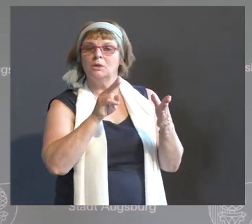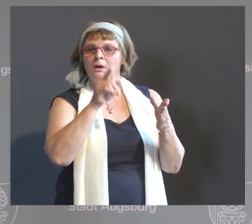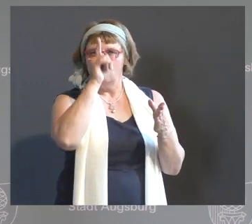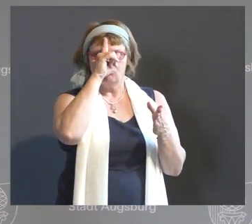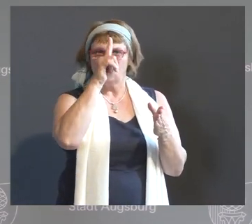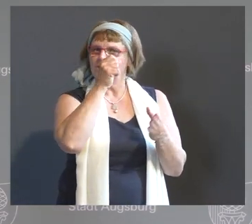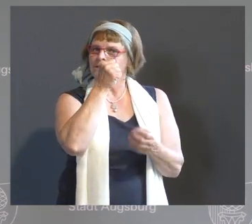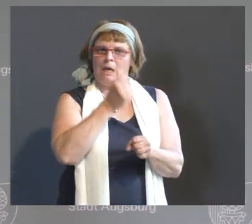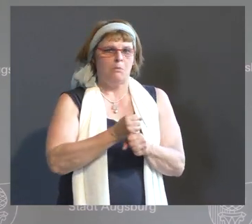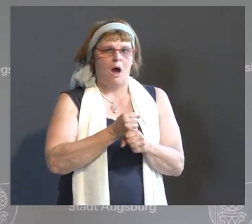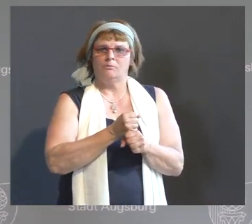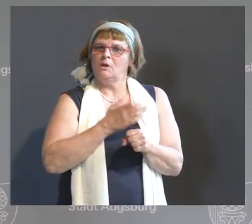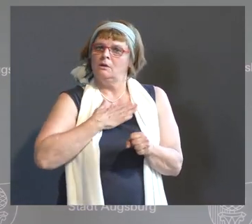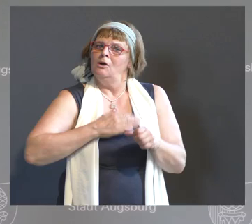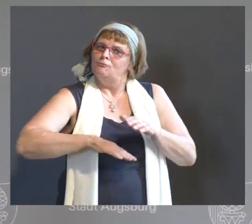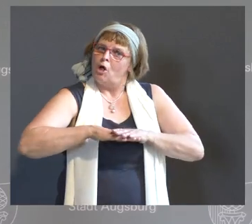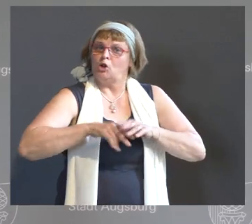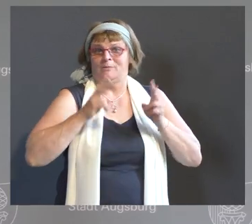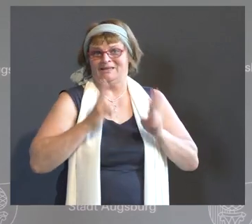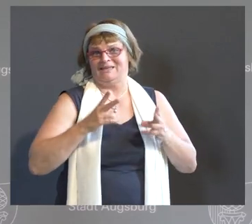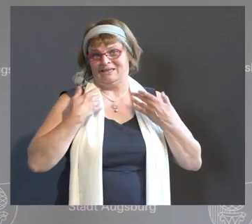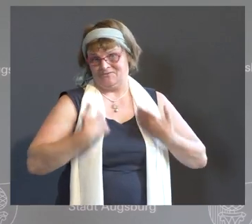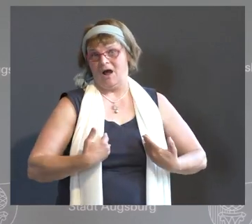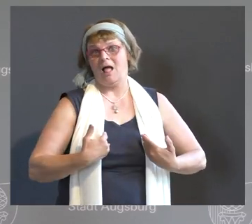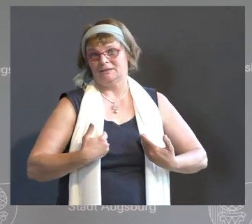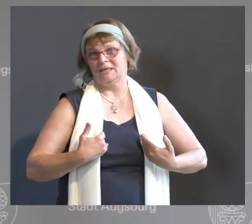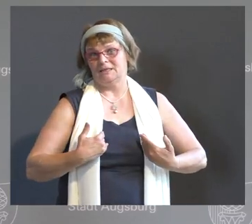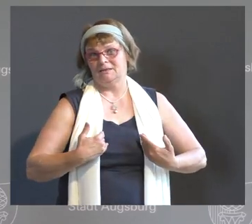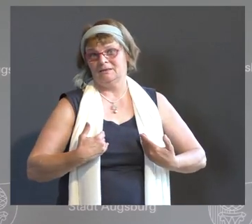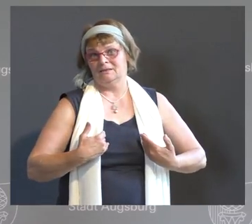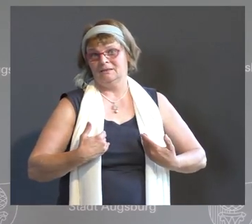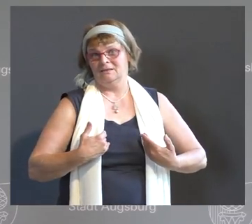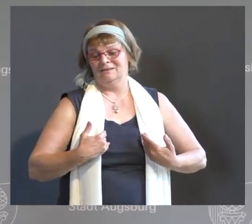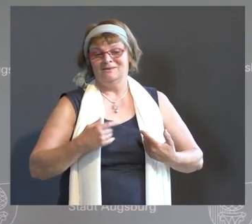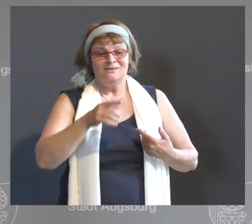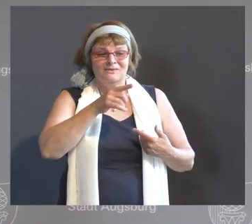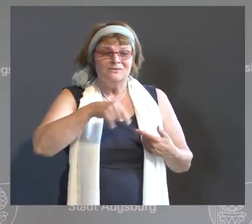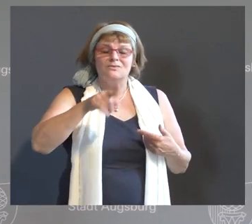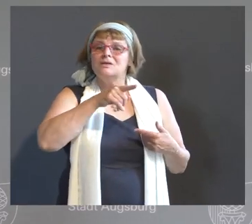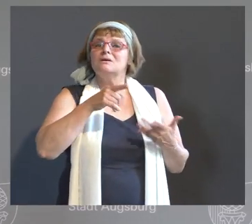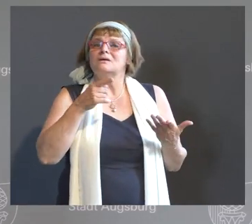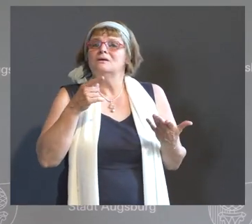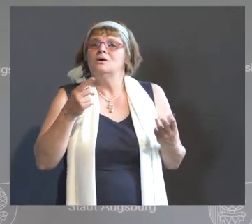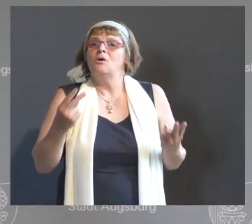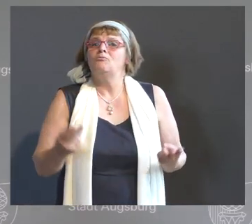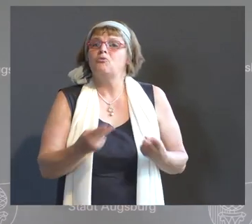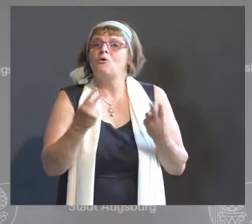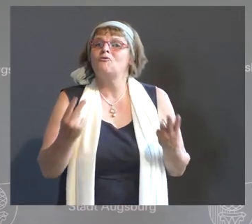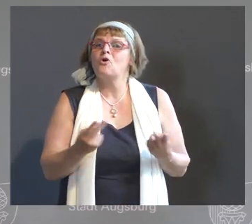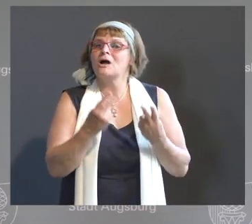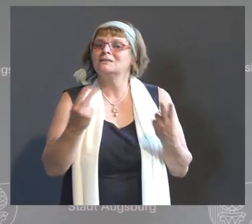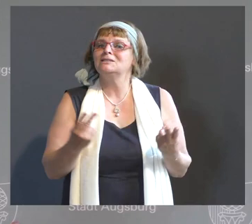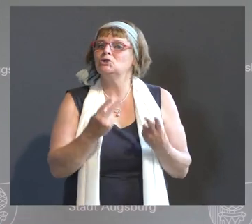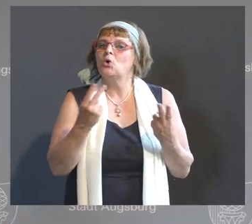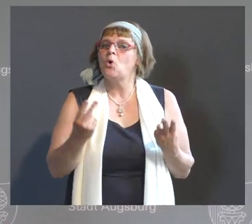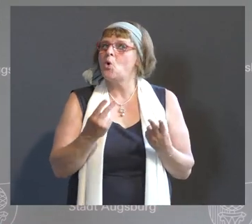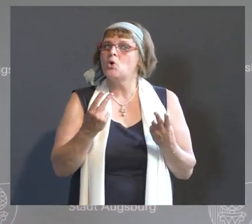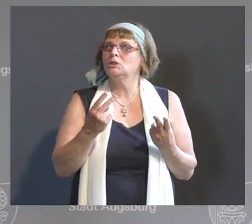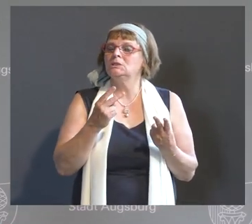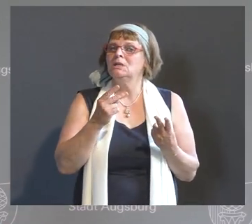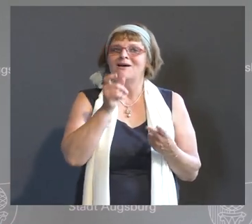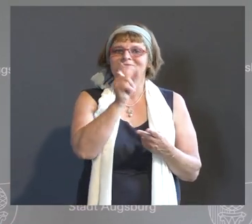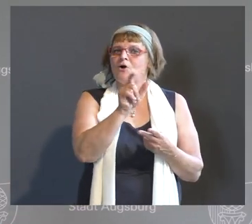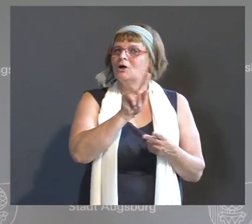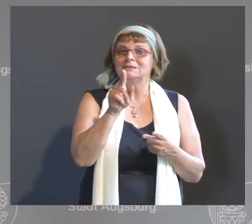telefonisch verständigt. Das Vorgehen war defensiv. Wir können nicht im Ansatz von einer Provokation reden. Die Kräfte, die der Herr